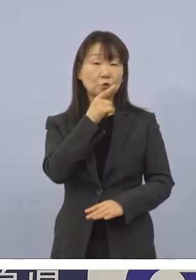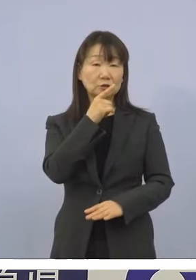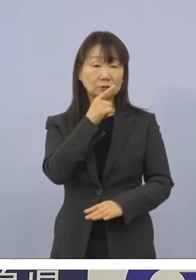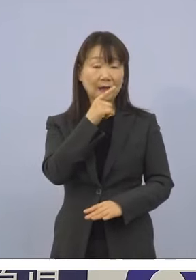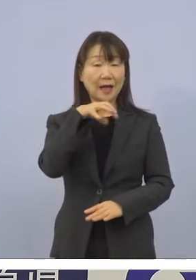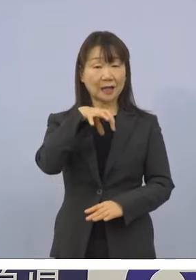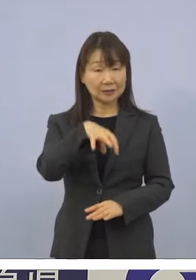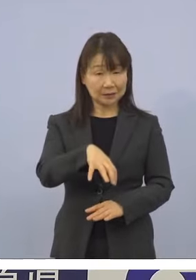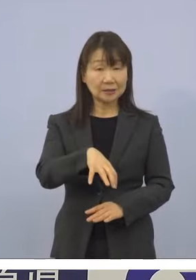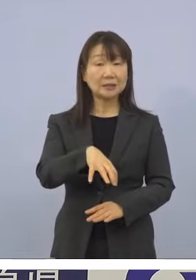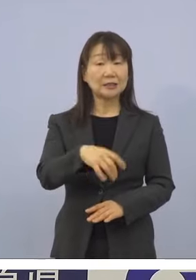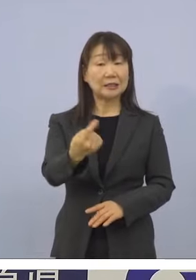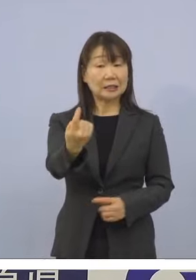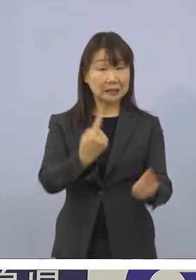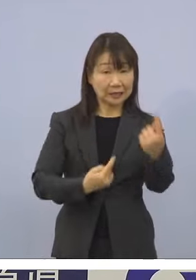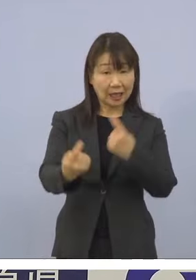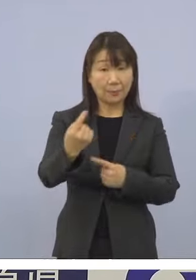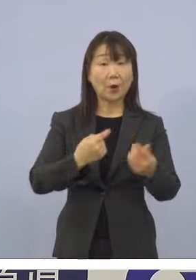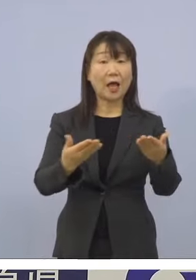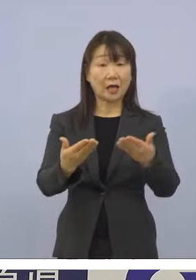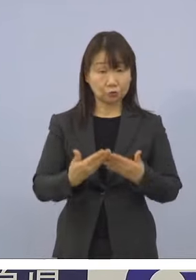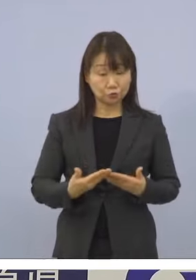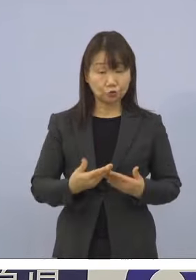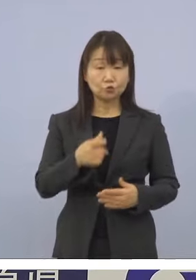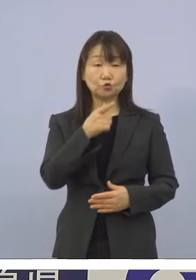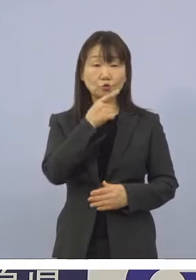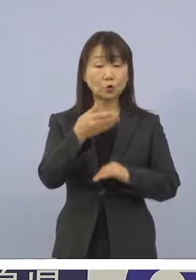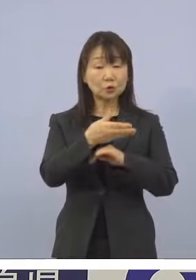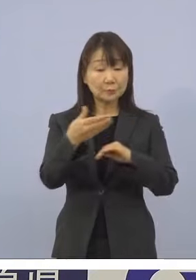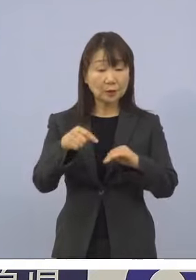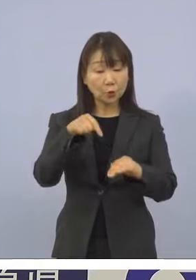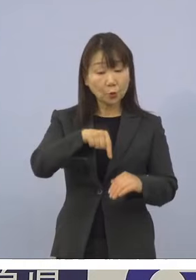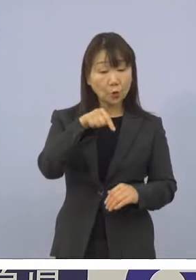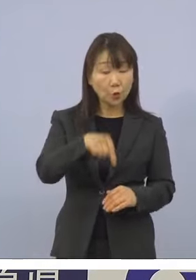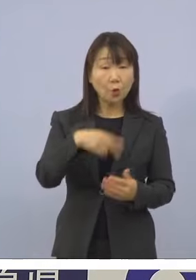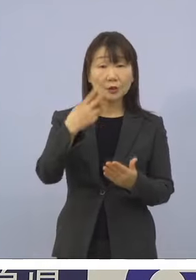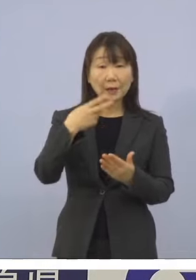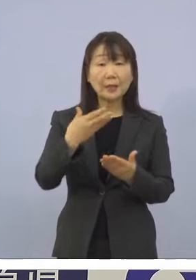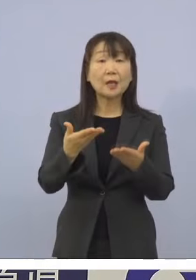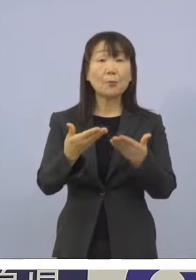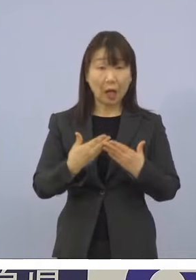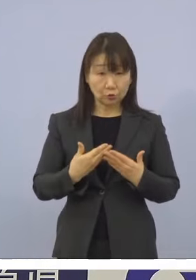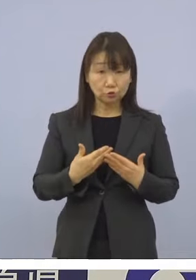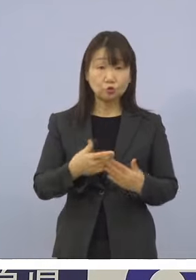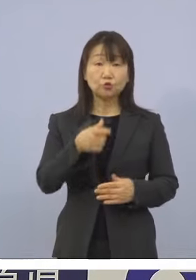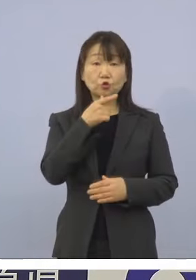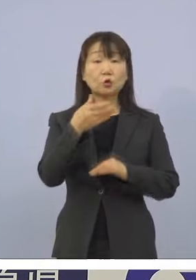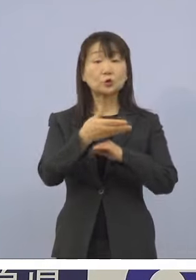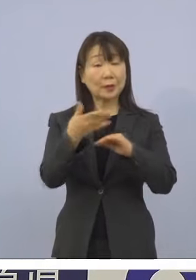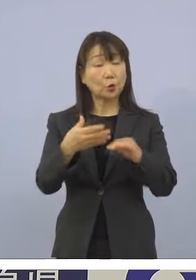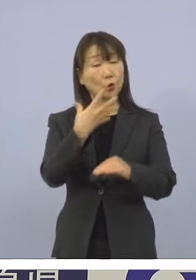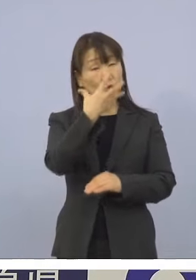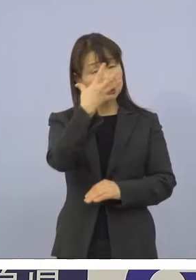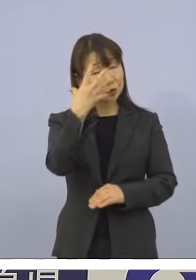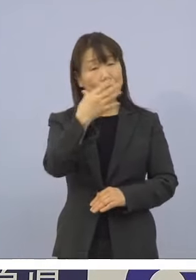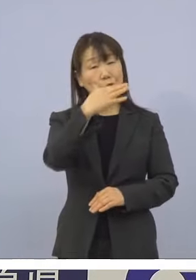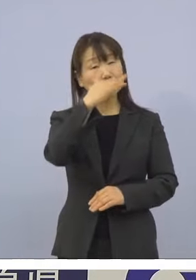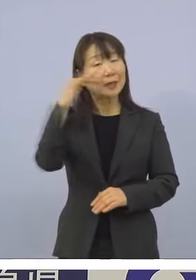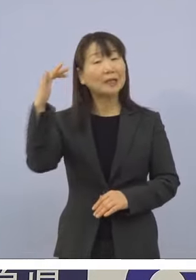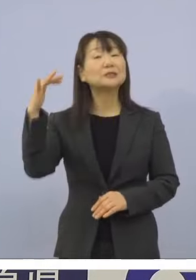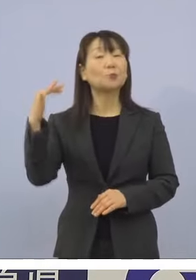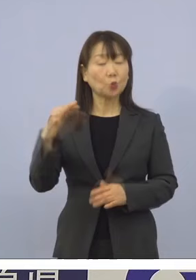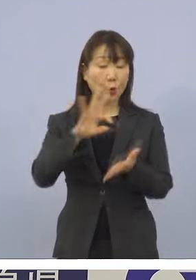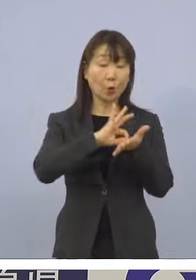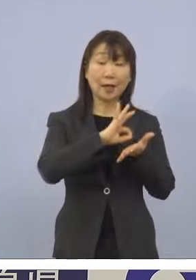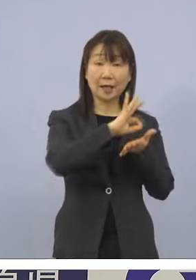に来てもらうこと、徳島のものを食べてもらうこと、 徳島の素晴らしいものを買ってい